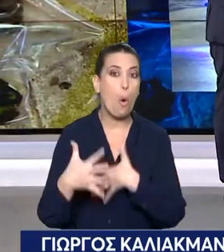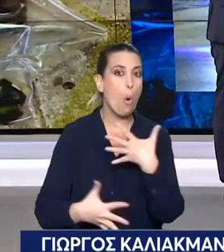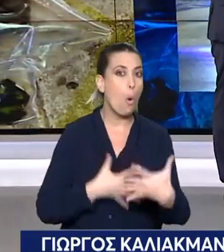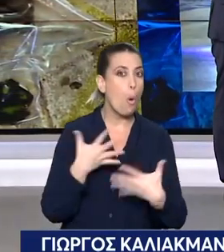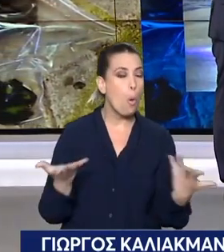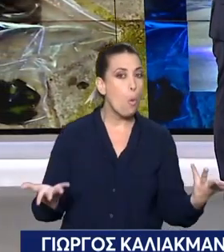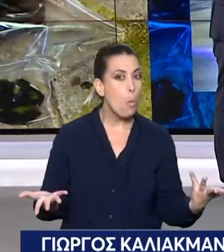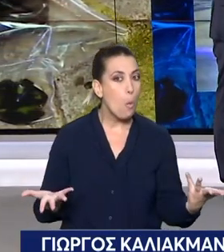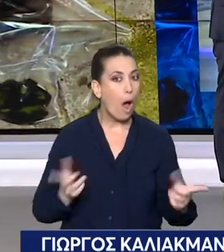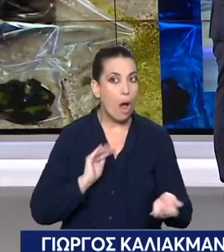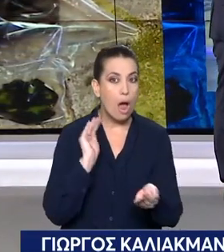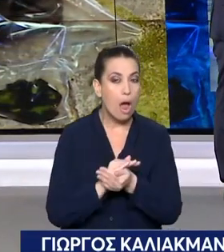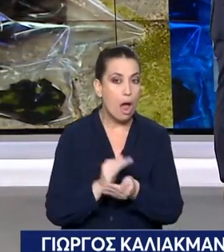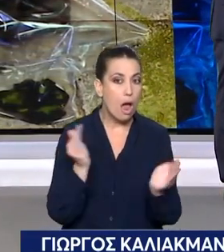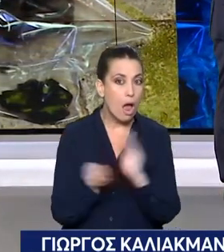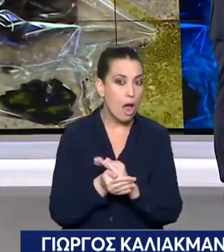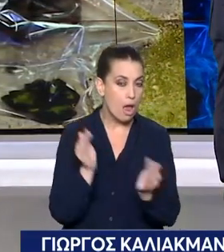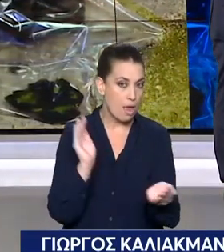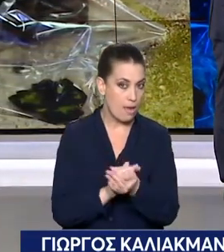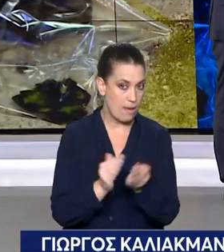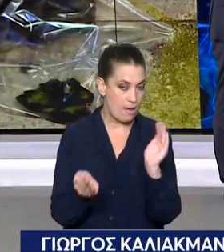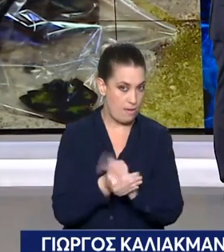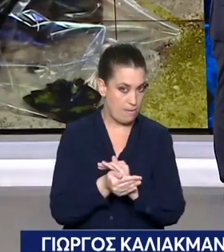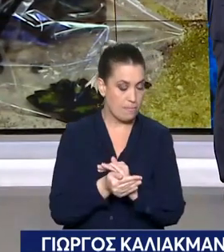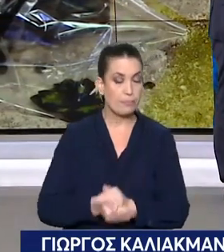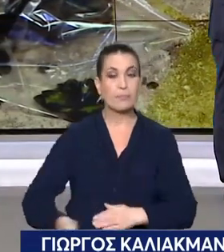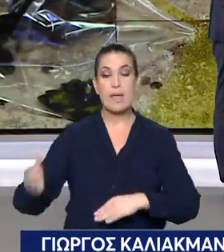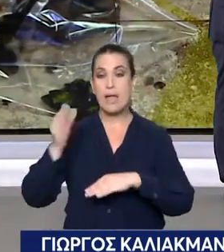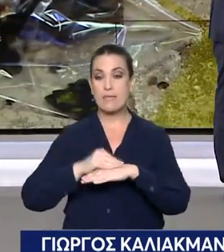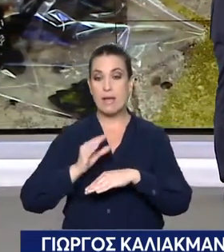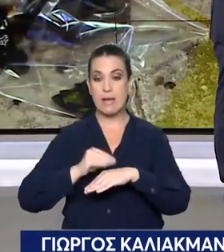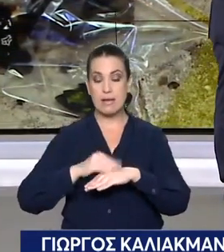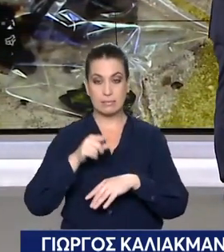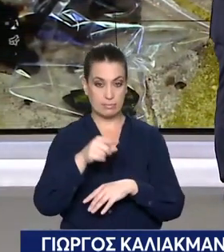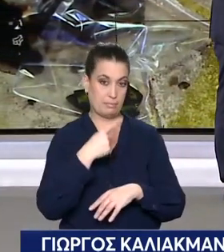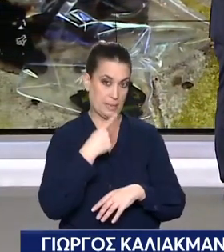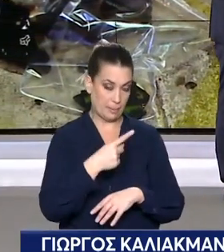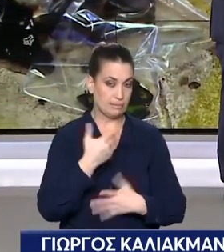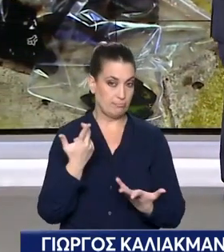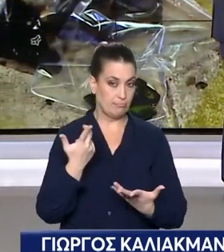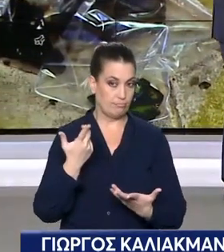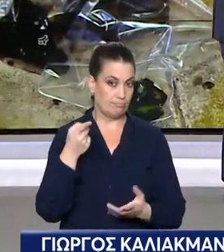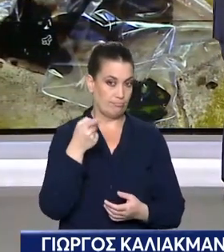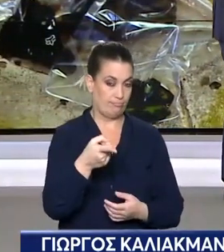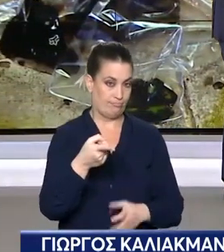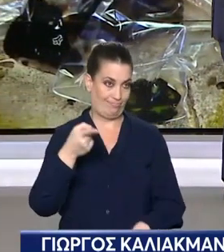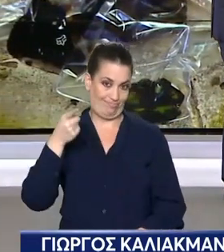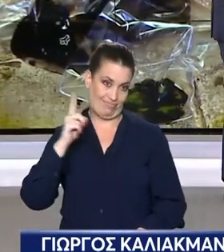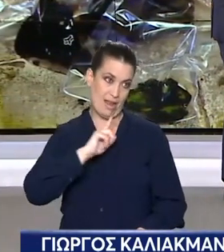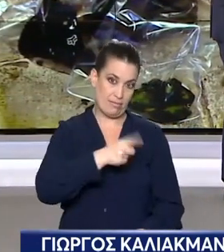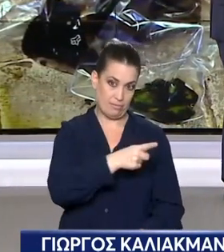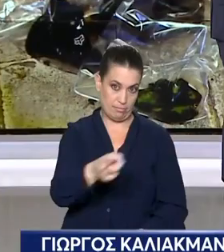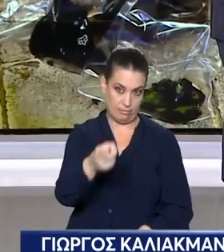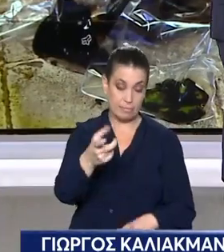περιορισμένων είναι για εκείνους που σύμφωνα με το ρεπορτάζ του πυροβολούσαν. Ναι, ξέρω ότι είπε ο Βασίλης και πολύ καλά το είπε. Από την πρώτη